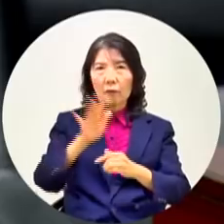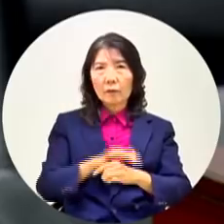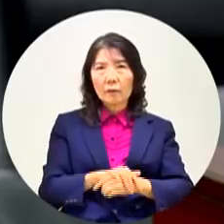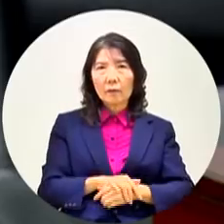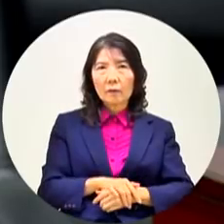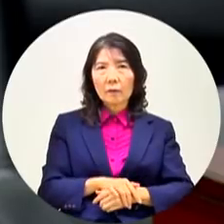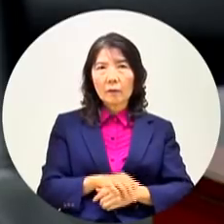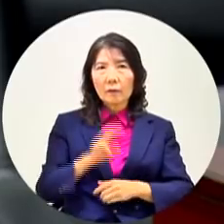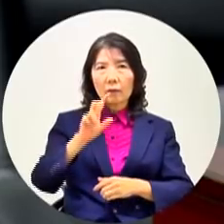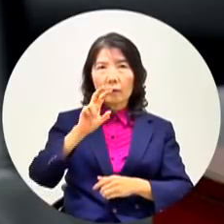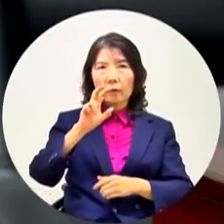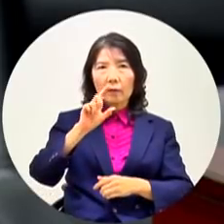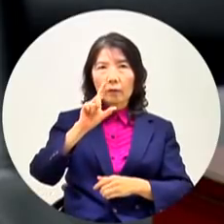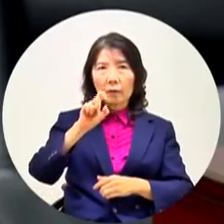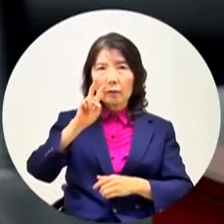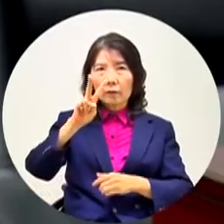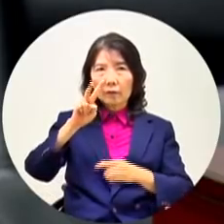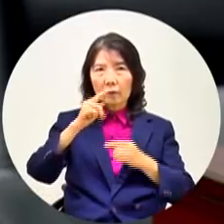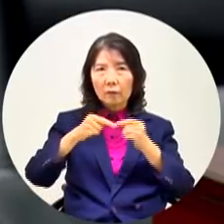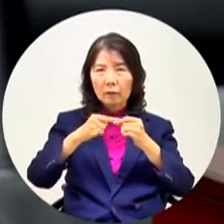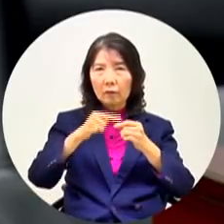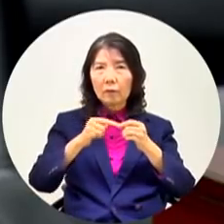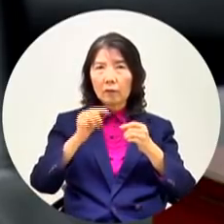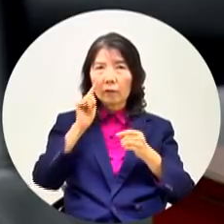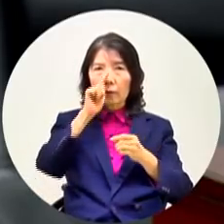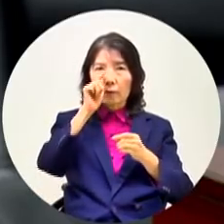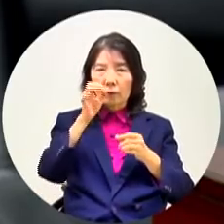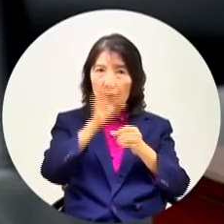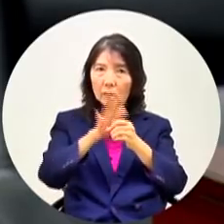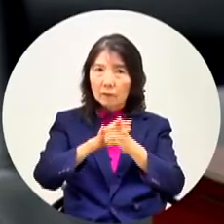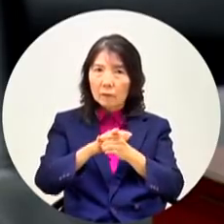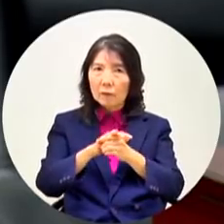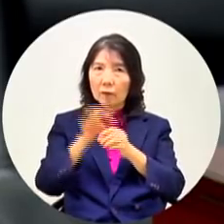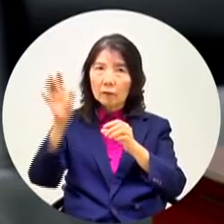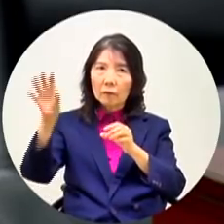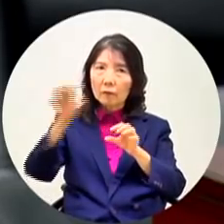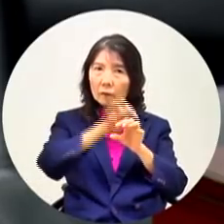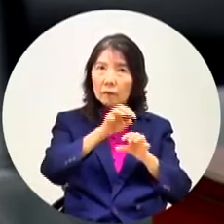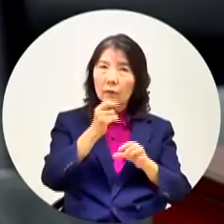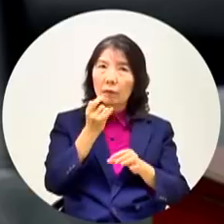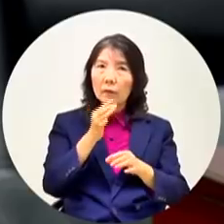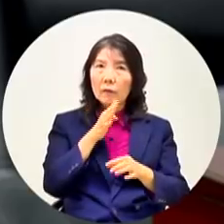用62年九月三十号以前的就补偿了？局长是不是？